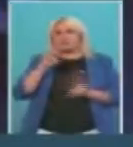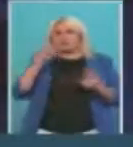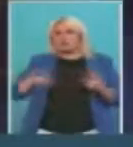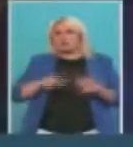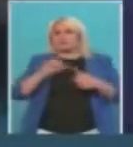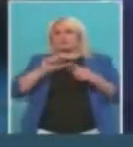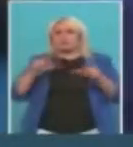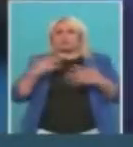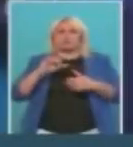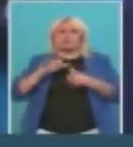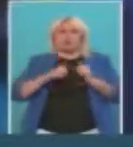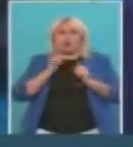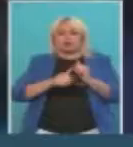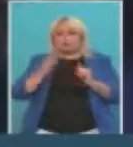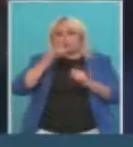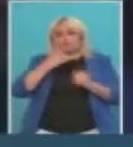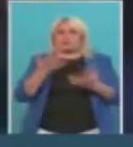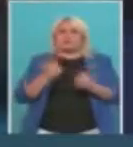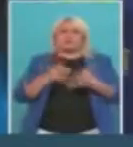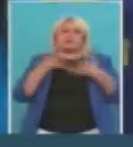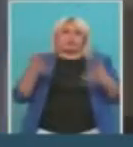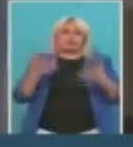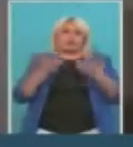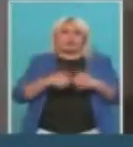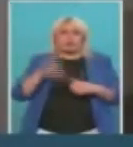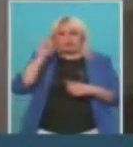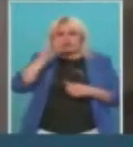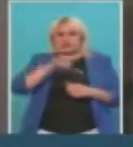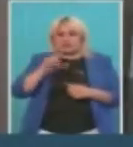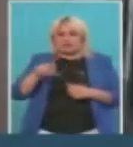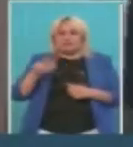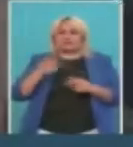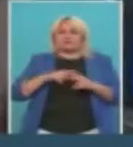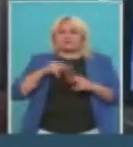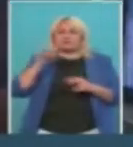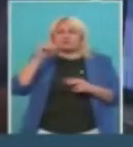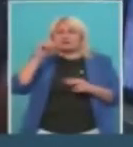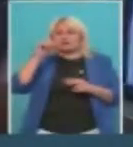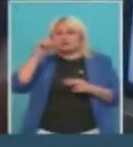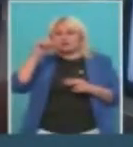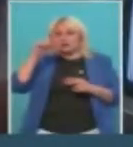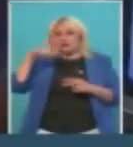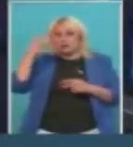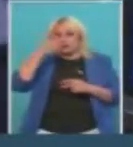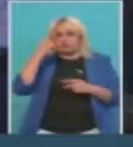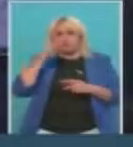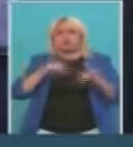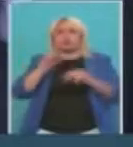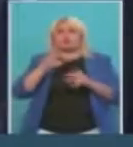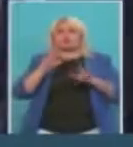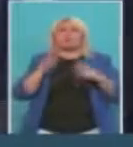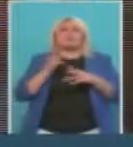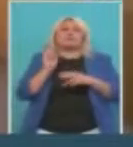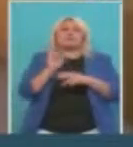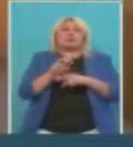стала традиционной. Из года в год в ней принимают все большее количество участников. В этом году надеются инициаторы, что людей, готовых прийти на